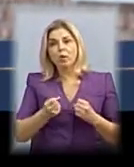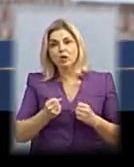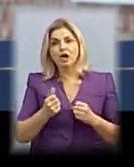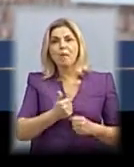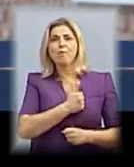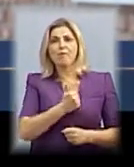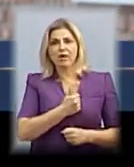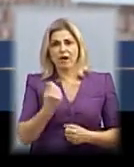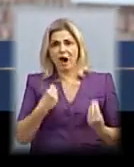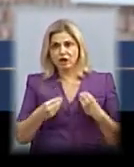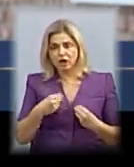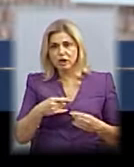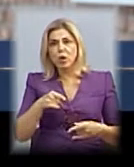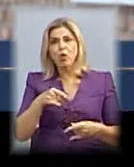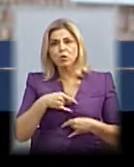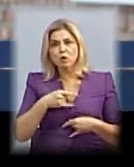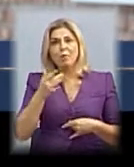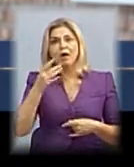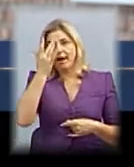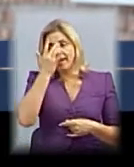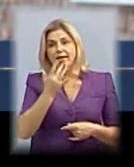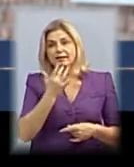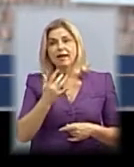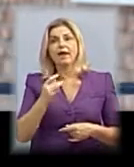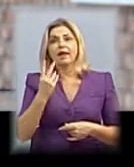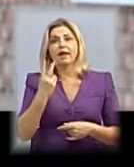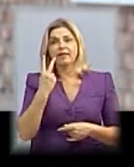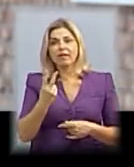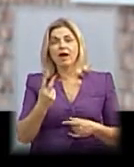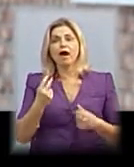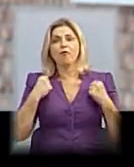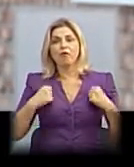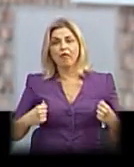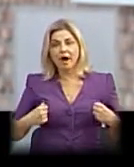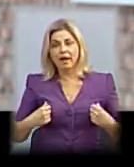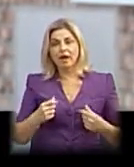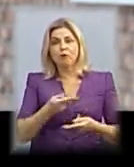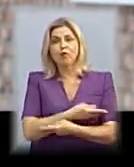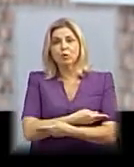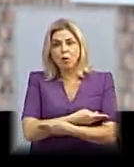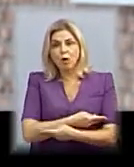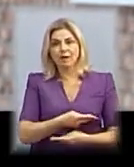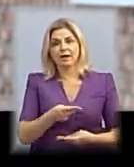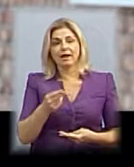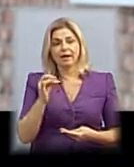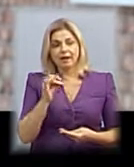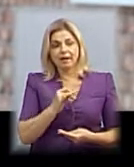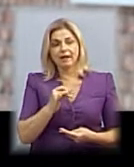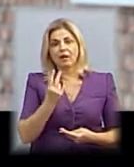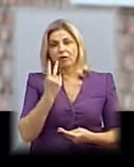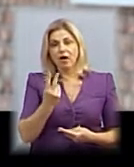бойове, отримує костюм літній польовий, дві фуфайки з коротким рукавом, ну тобі ж футболки, двоє трусів,